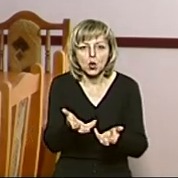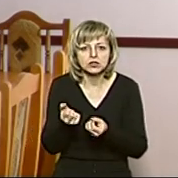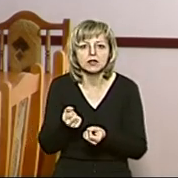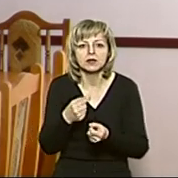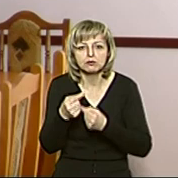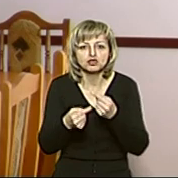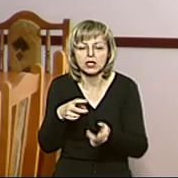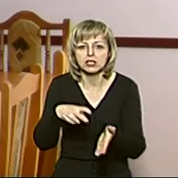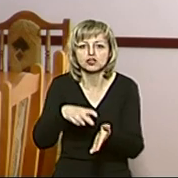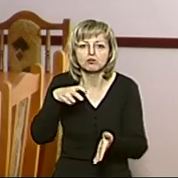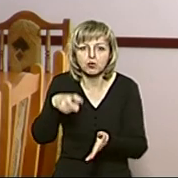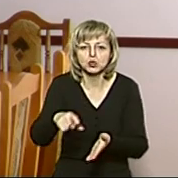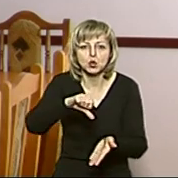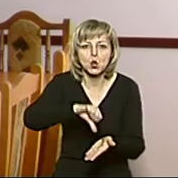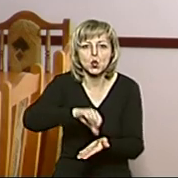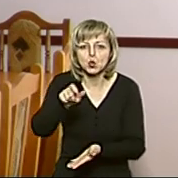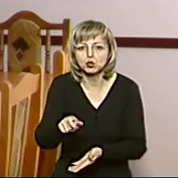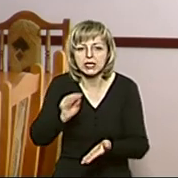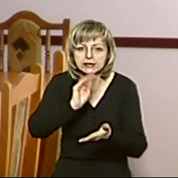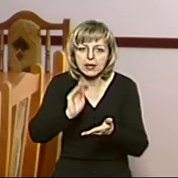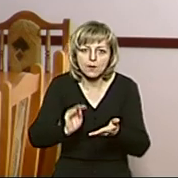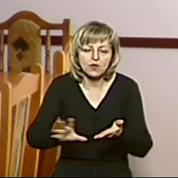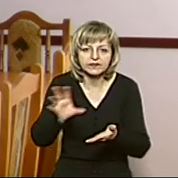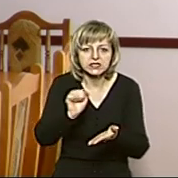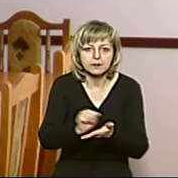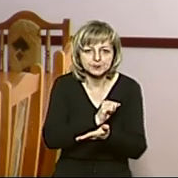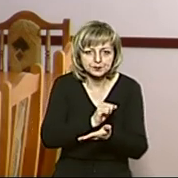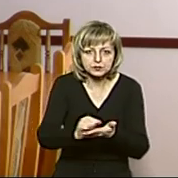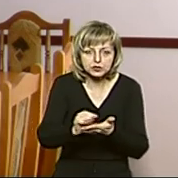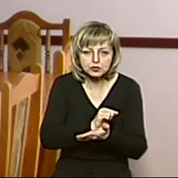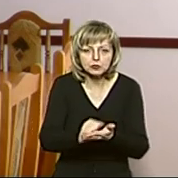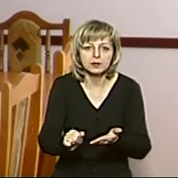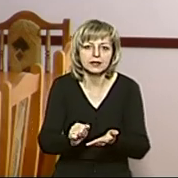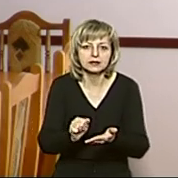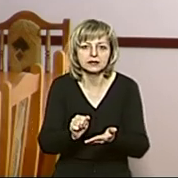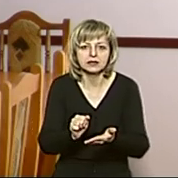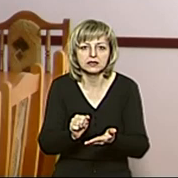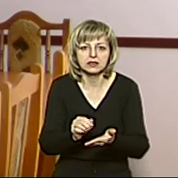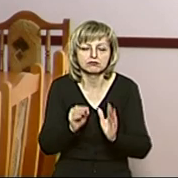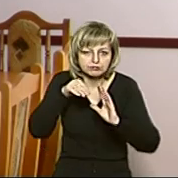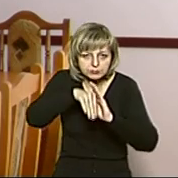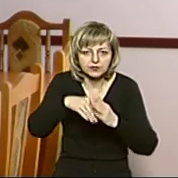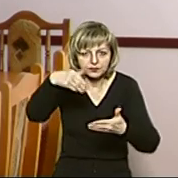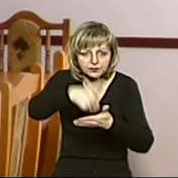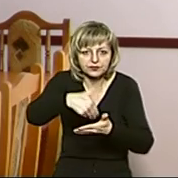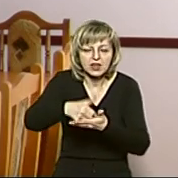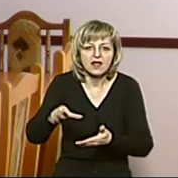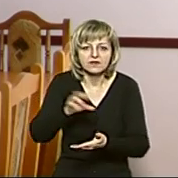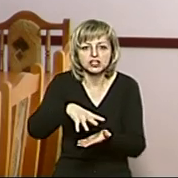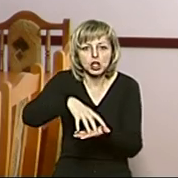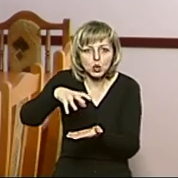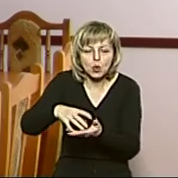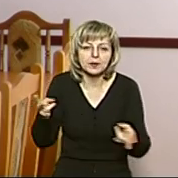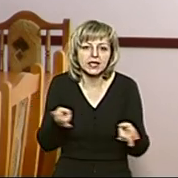Тобто учасники заповнили всі матеріали, вони доклали всі копії, які є необхідні, і, наприклад,